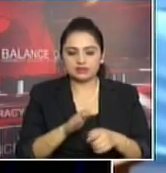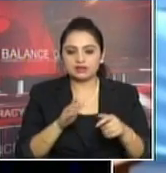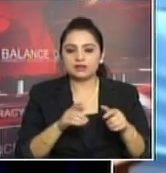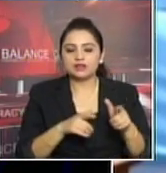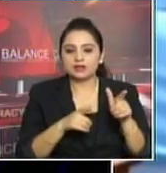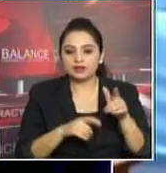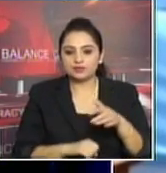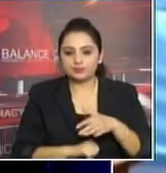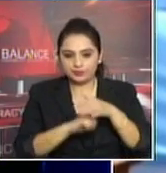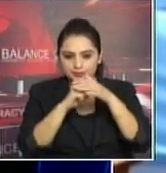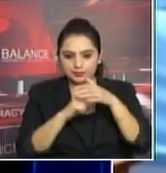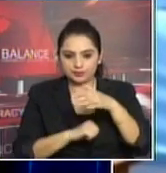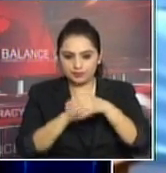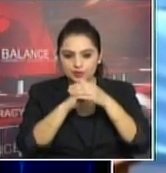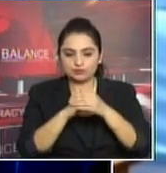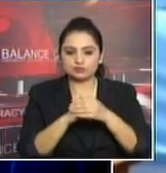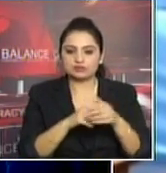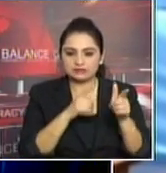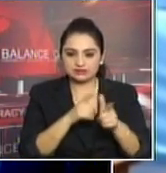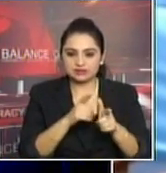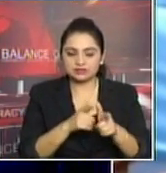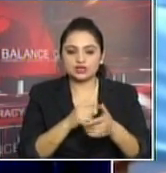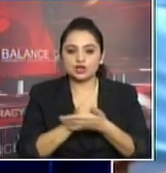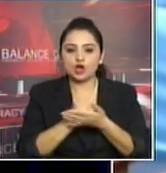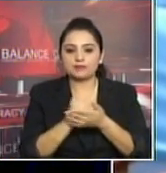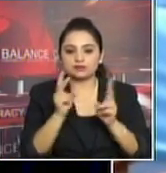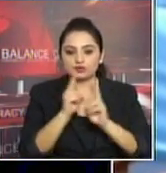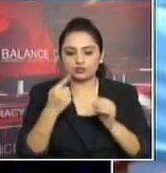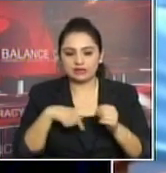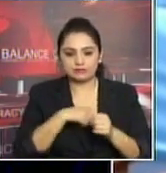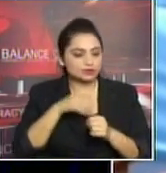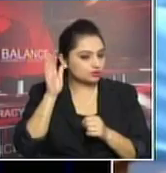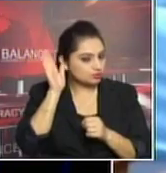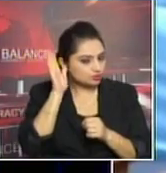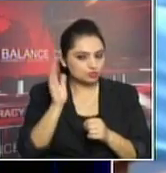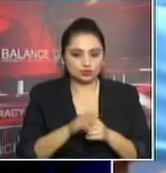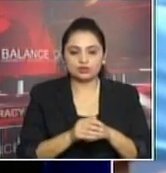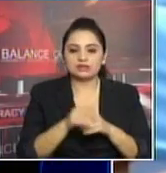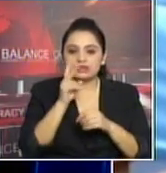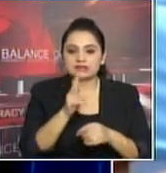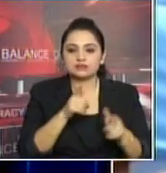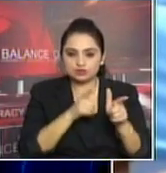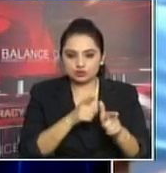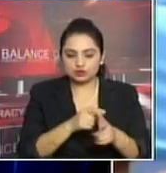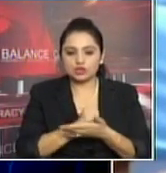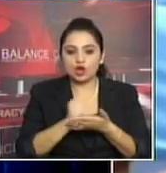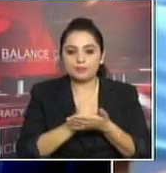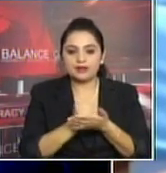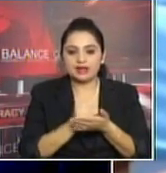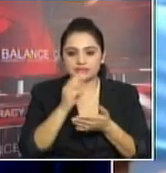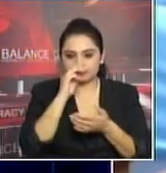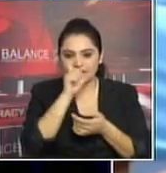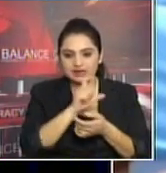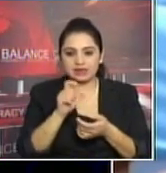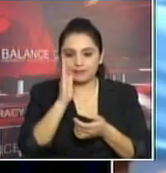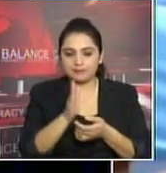बैठक र त्यसपछि सैनिक अभ्यासको कुरा हामीले सुन्यौँ। कुनै पनि किसिमले त्यस्तो खालको सैनिक अभ्यासमा